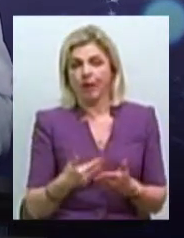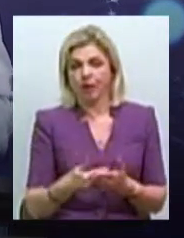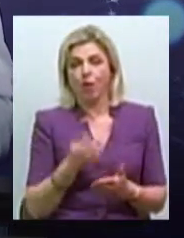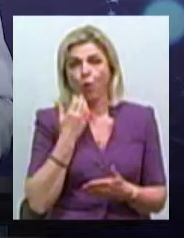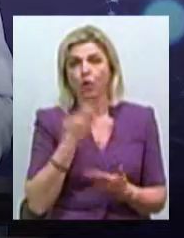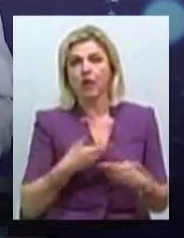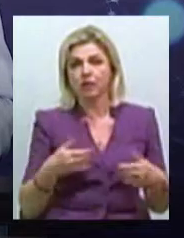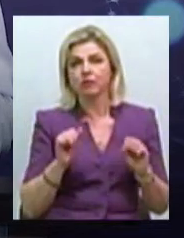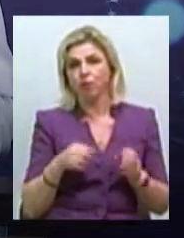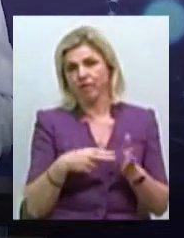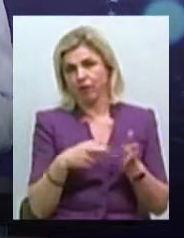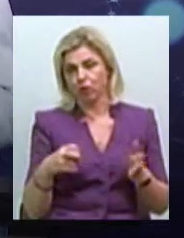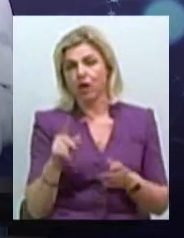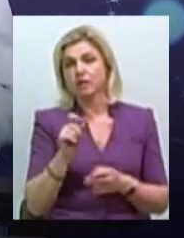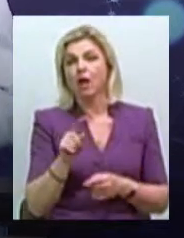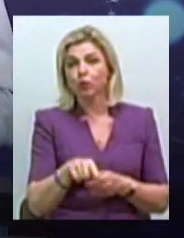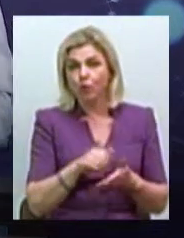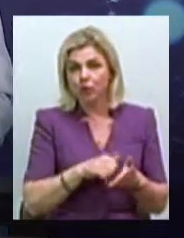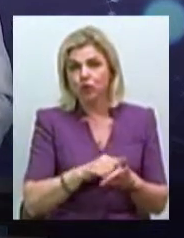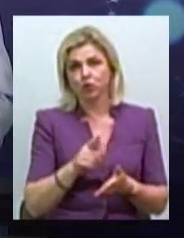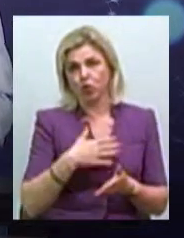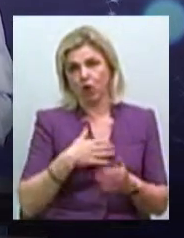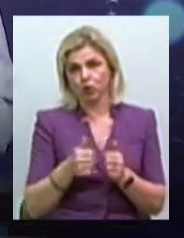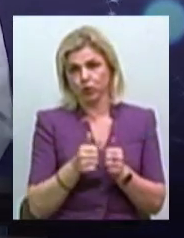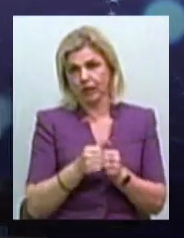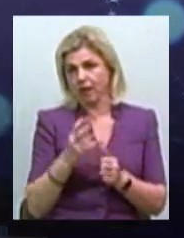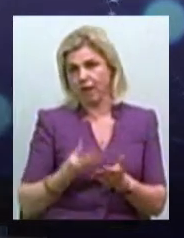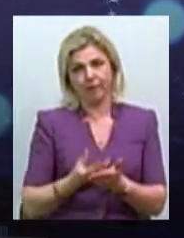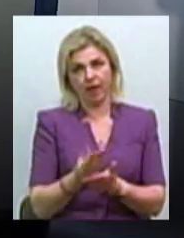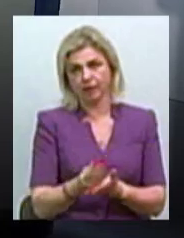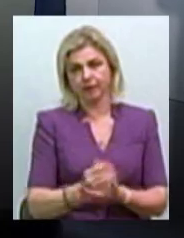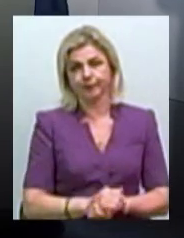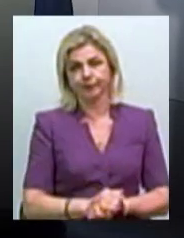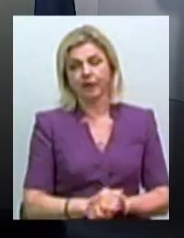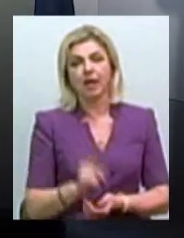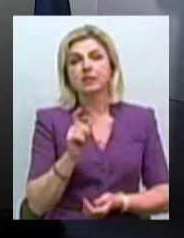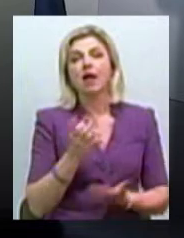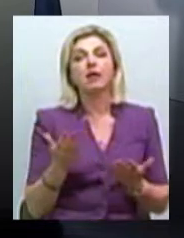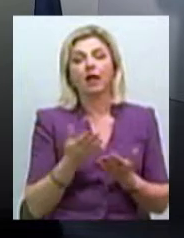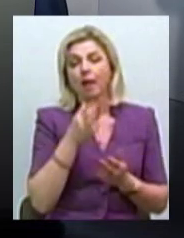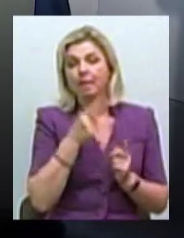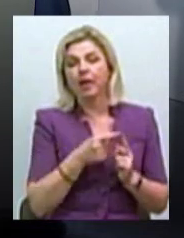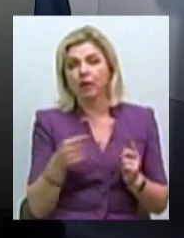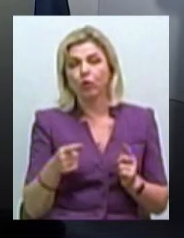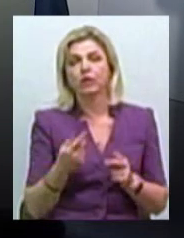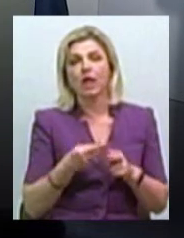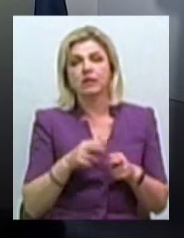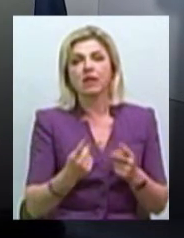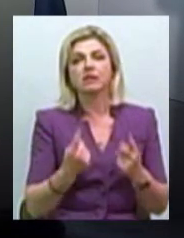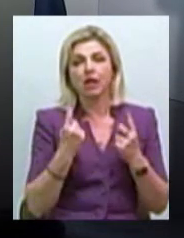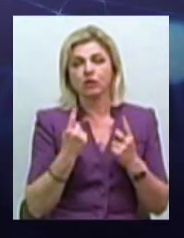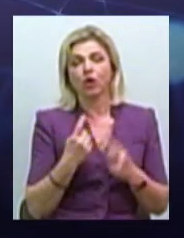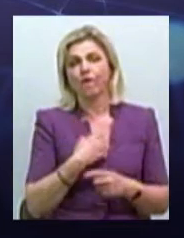нас можуть відключити із-за того, що наш сусід не платить. За який період? Наскільки це значна сума для